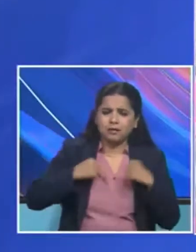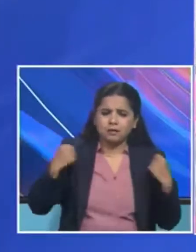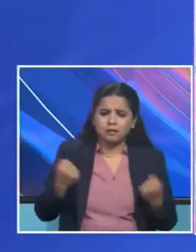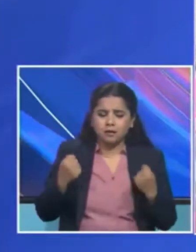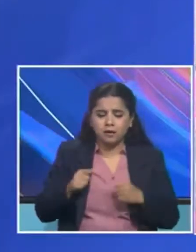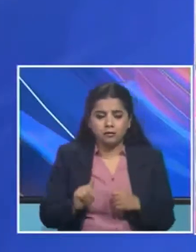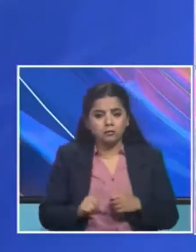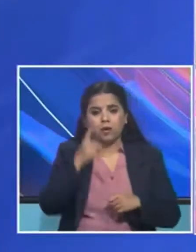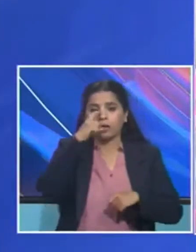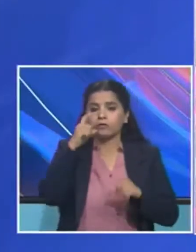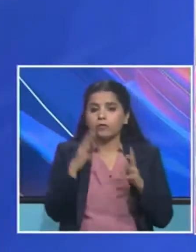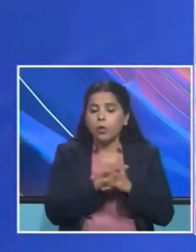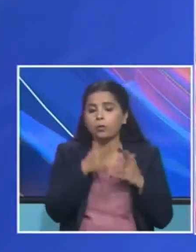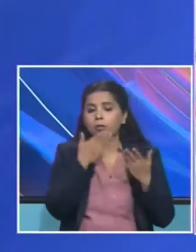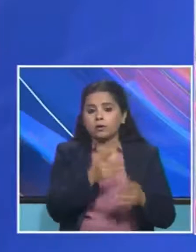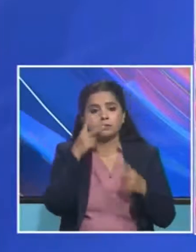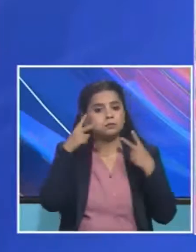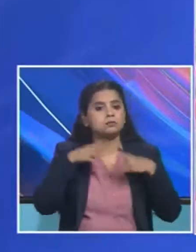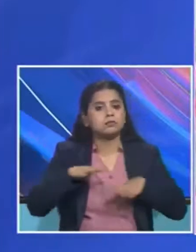पहली महिला।